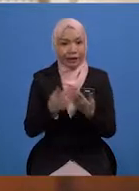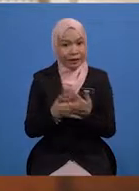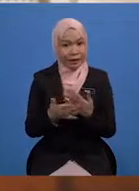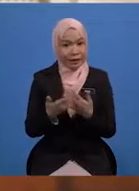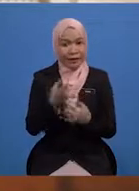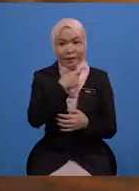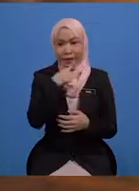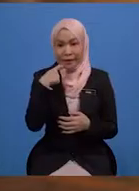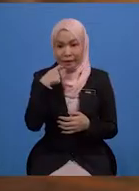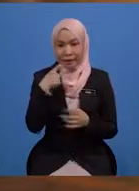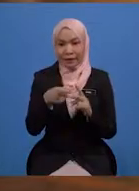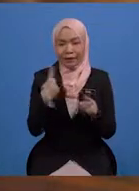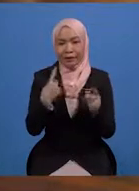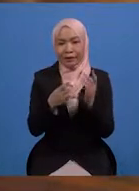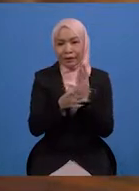minyak.